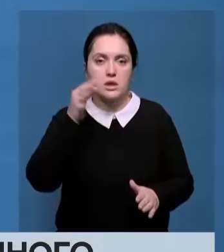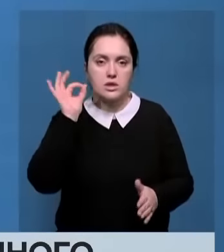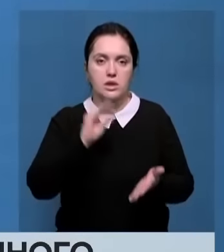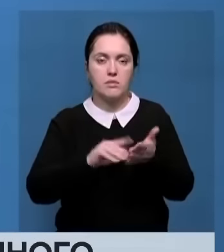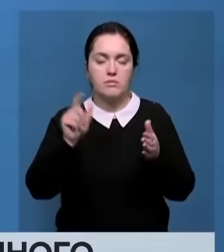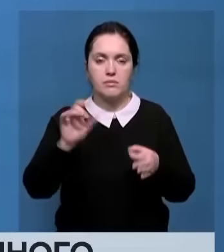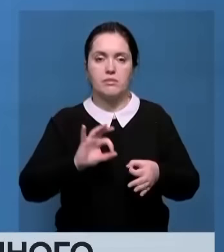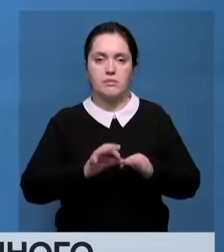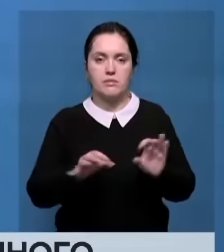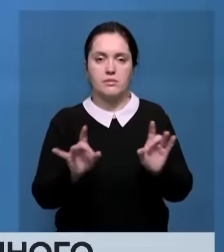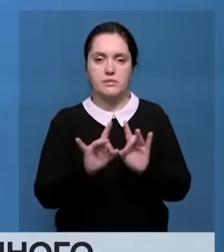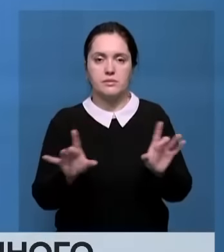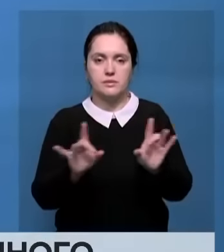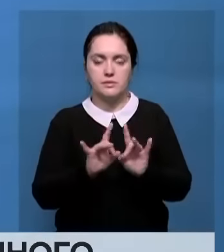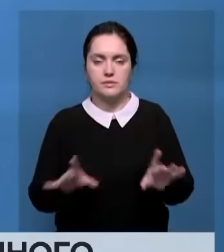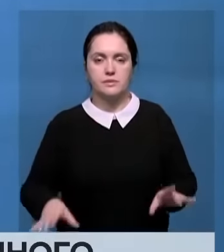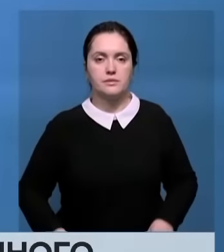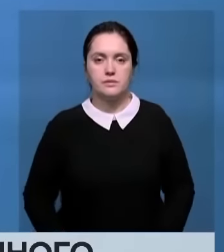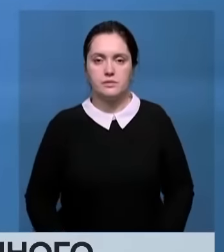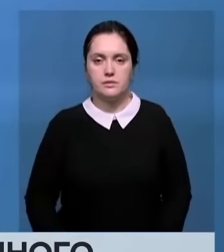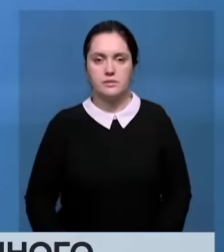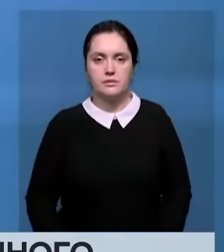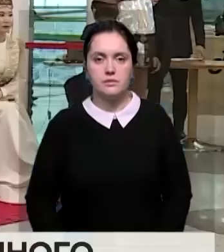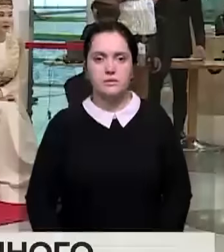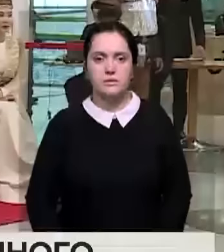начали раньше. Саня Кубжасарова с подробностями.